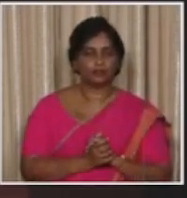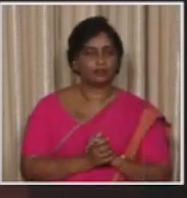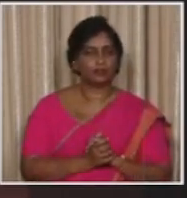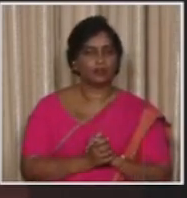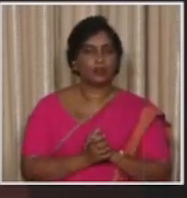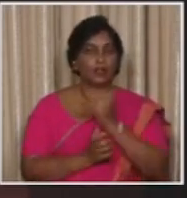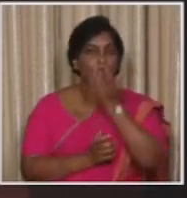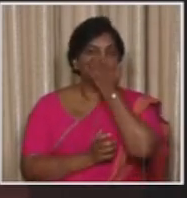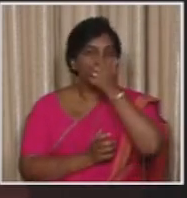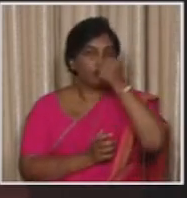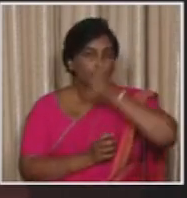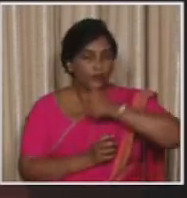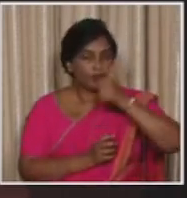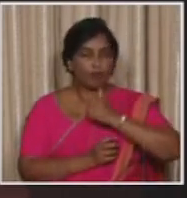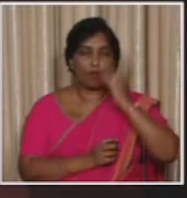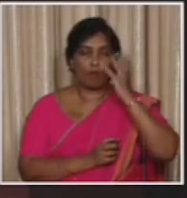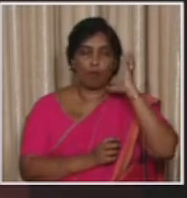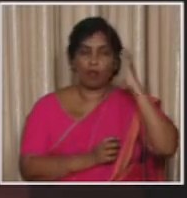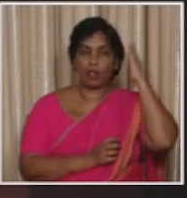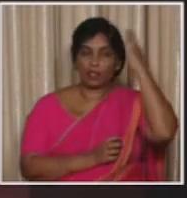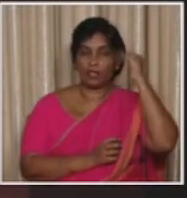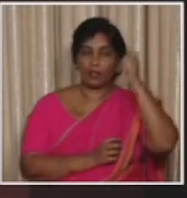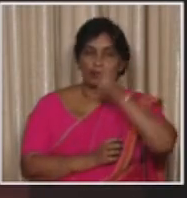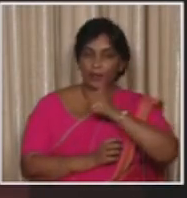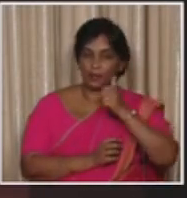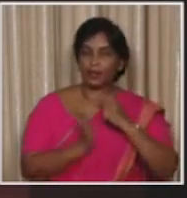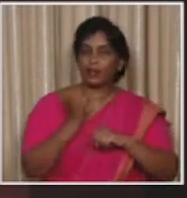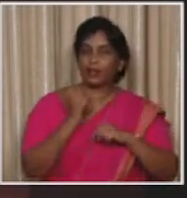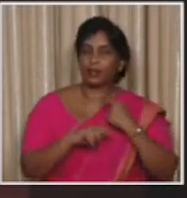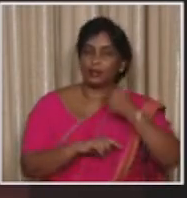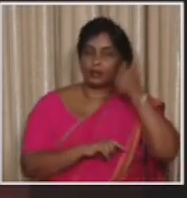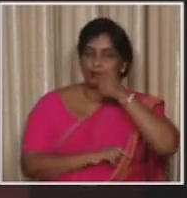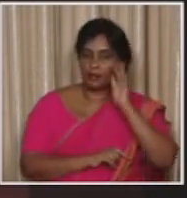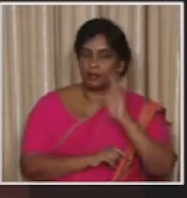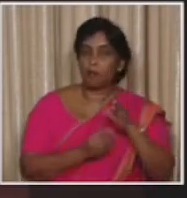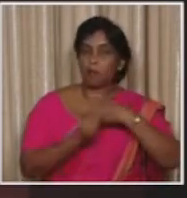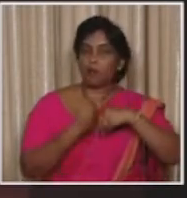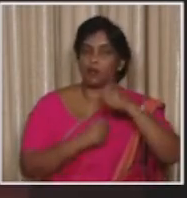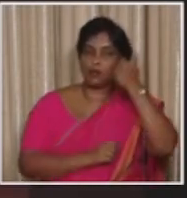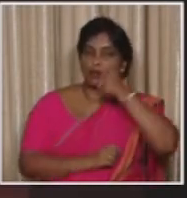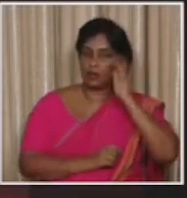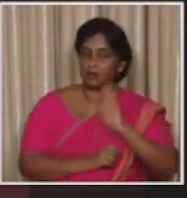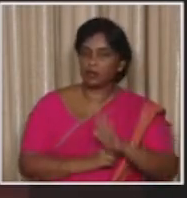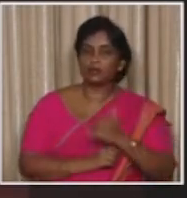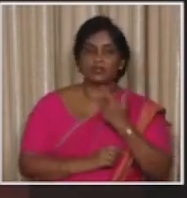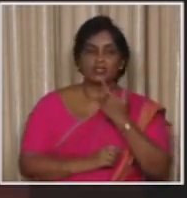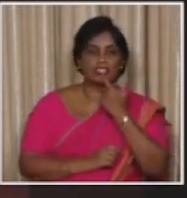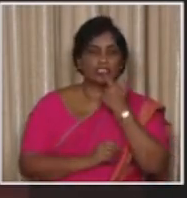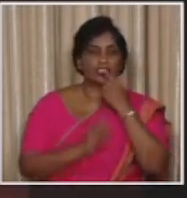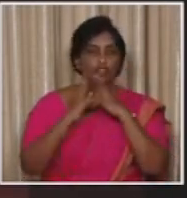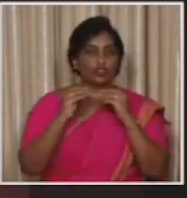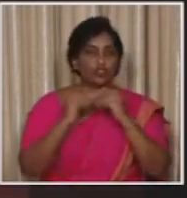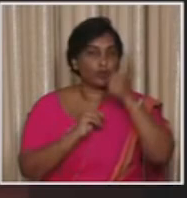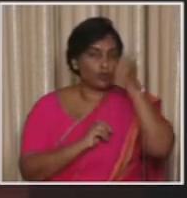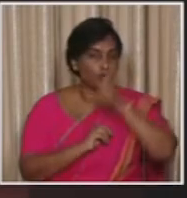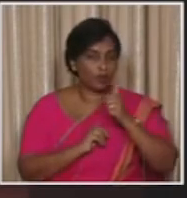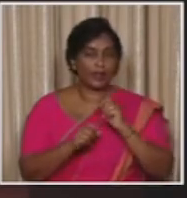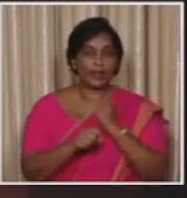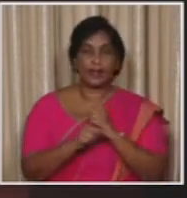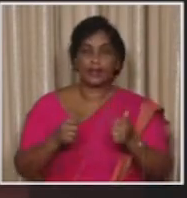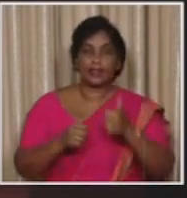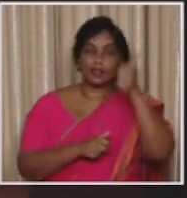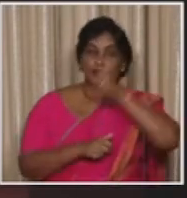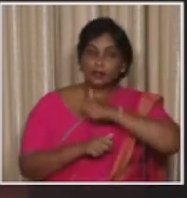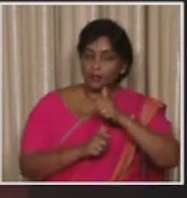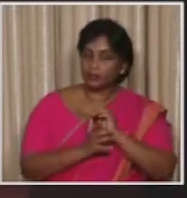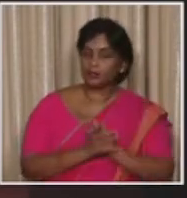සීනි වංචාව කරලා, පොල්තෙල් වංචාව කරලා, බදු වංචා කරලා, පෝර වංචා කරලා, සුදුලූණු වංචා කරලා, ගෑස් වංචා